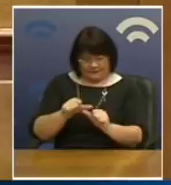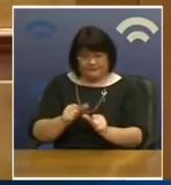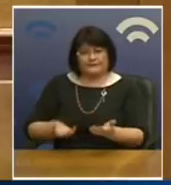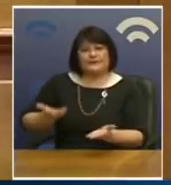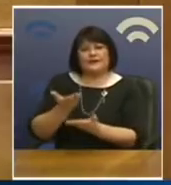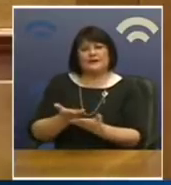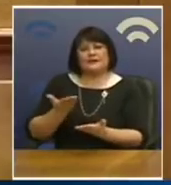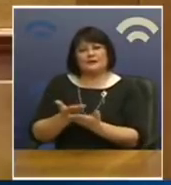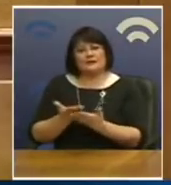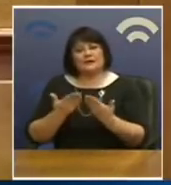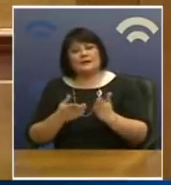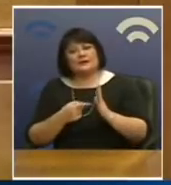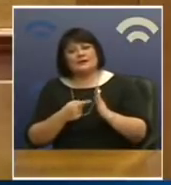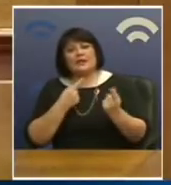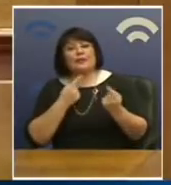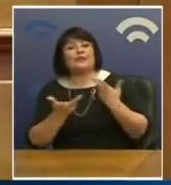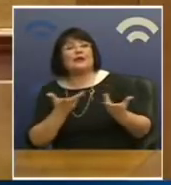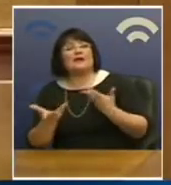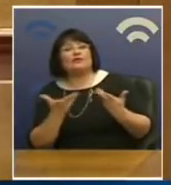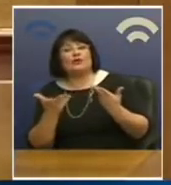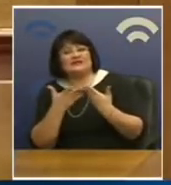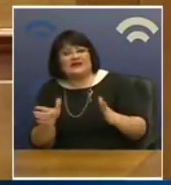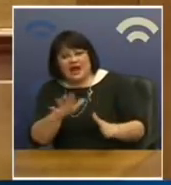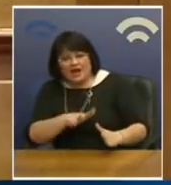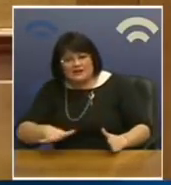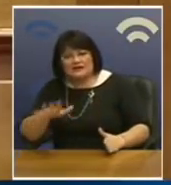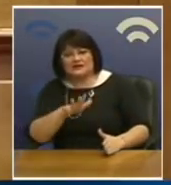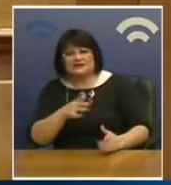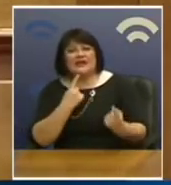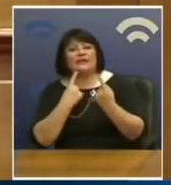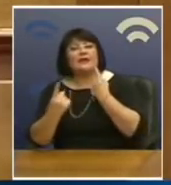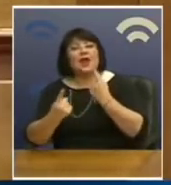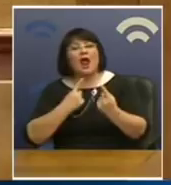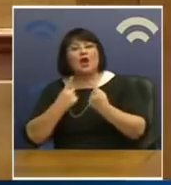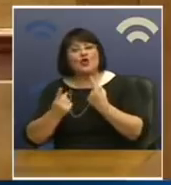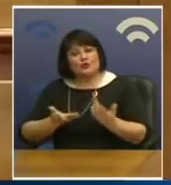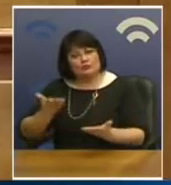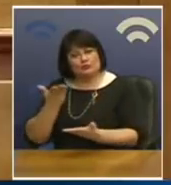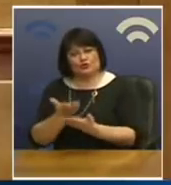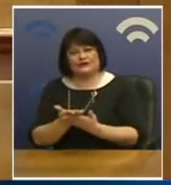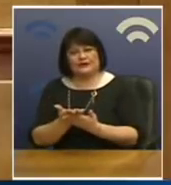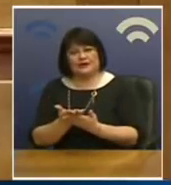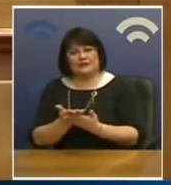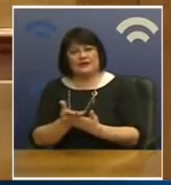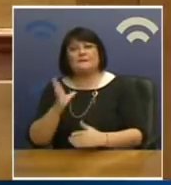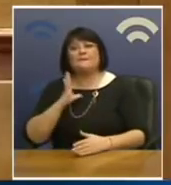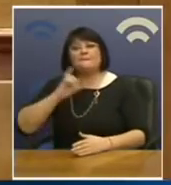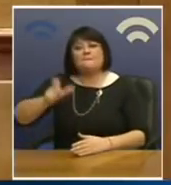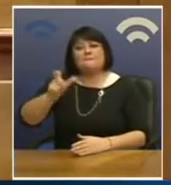προτάσσοντας μία δημόσια διαβούλευση και έναν εκτεταμένο δημόσιο διάλογο με τους